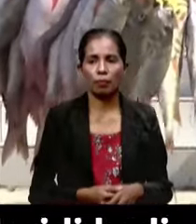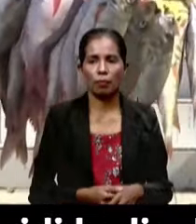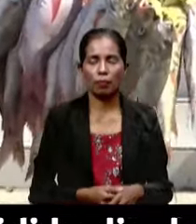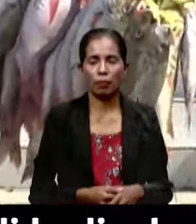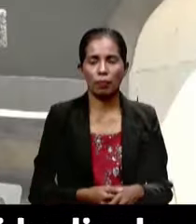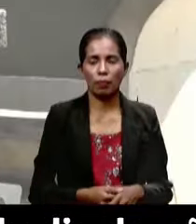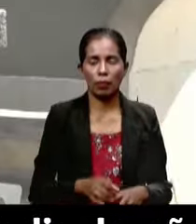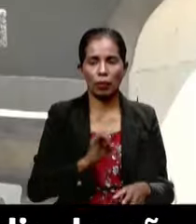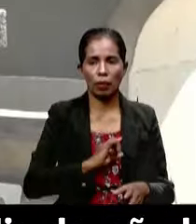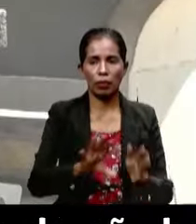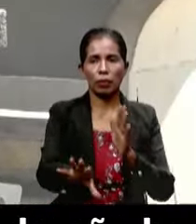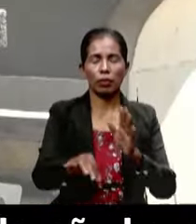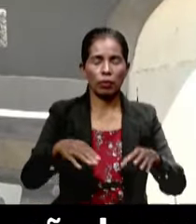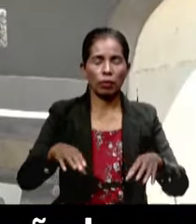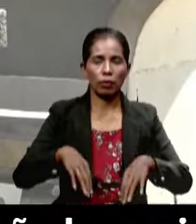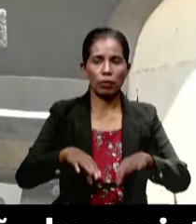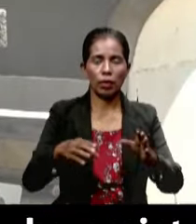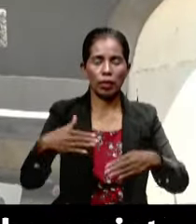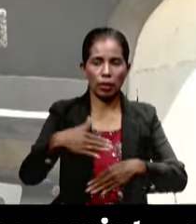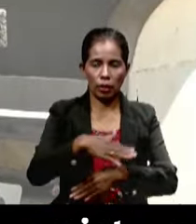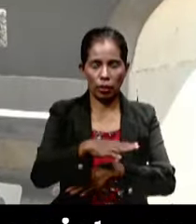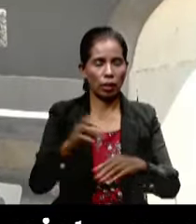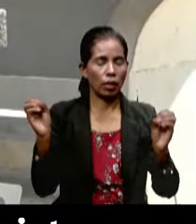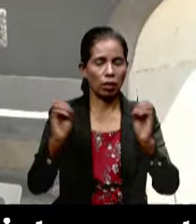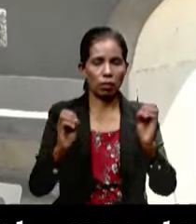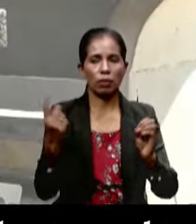Hau futi daran liu fainka, laos yang